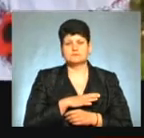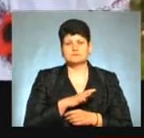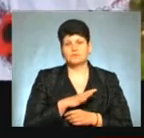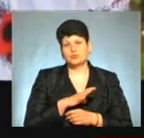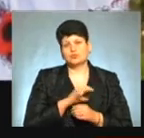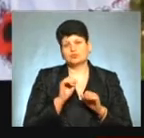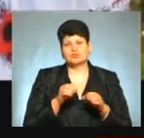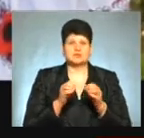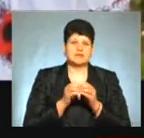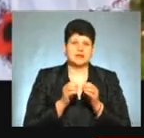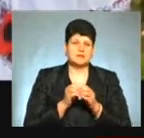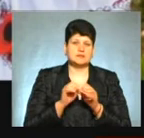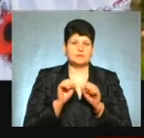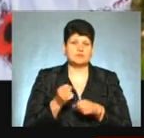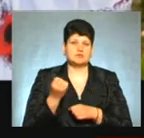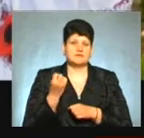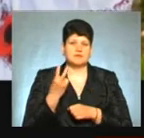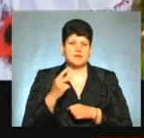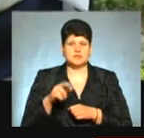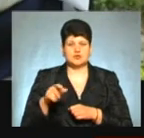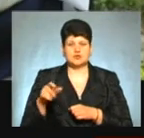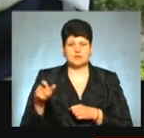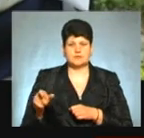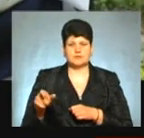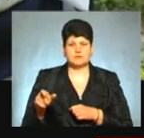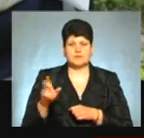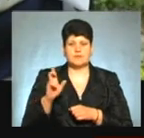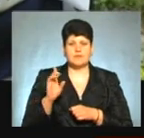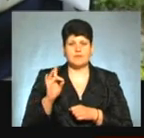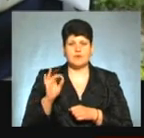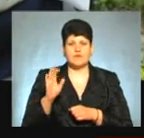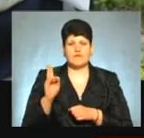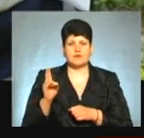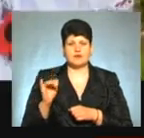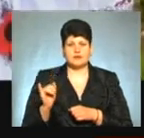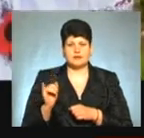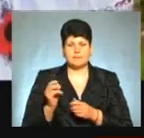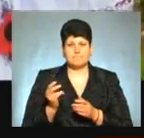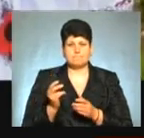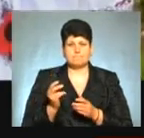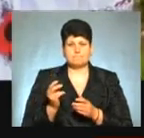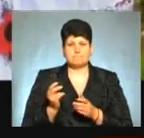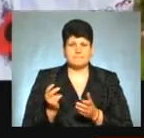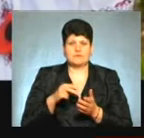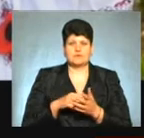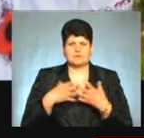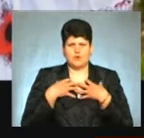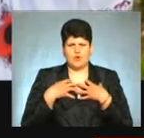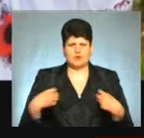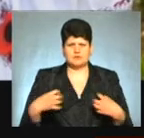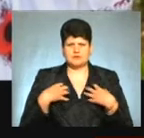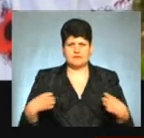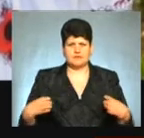Було їх, може, 10, може, 12 чоловік. Бровкін підскочив до мене, став з мене здирати, що мене